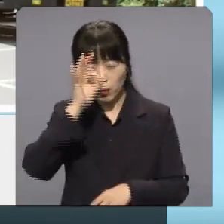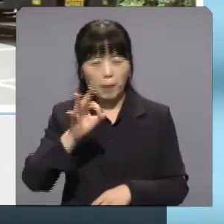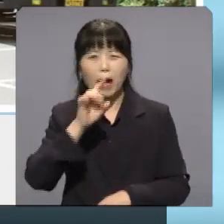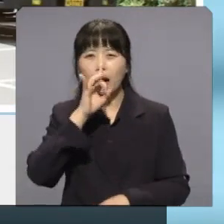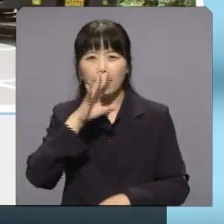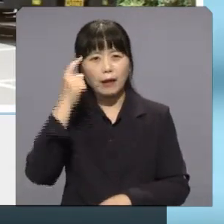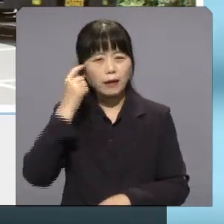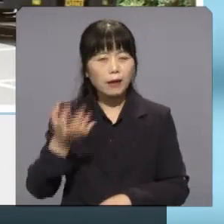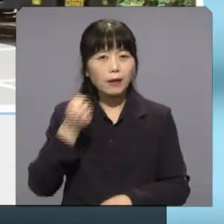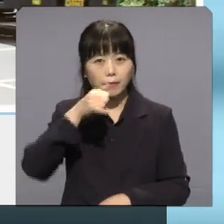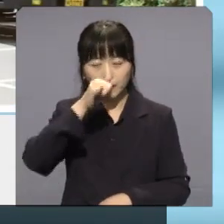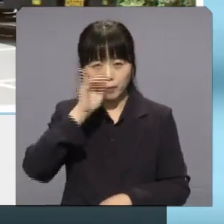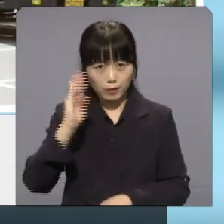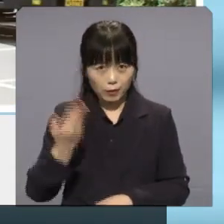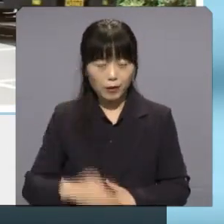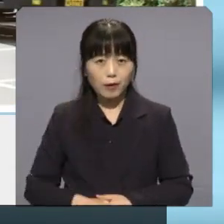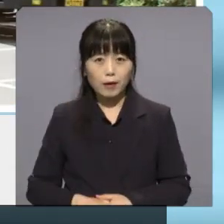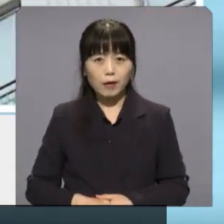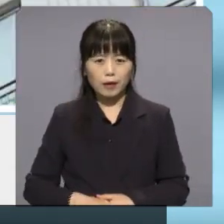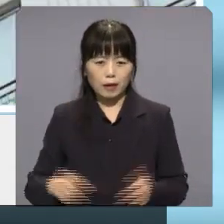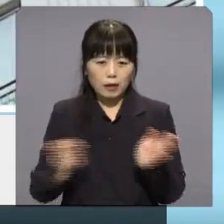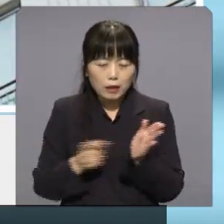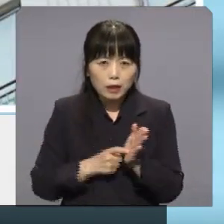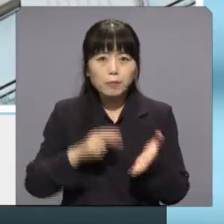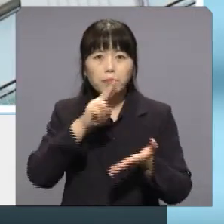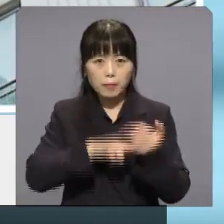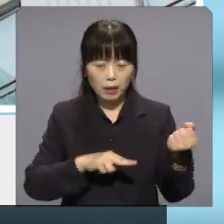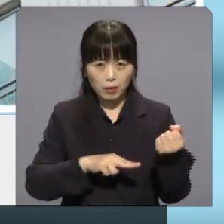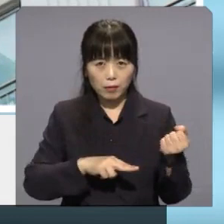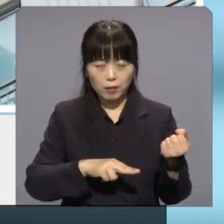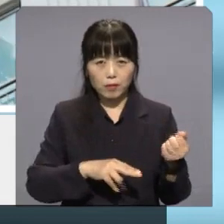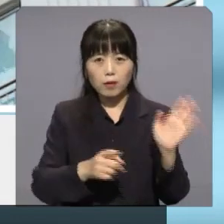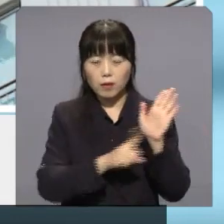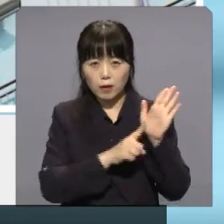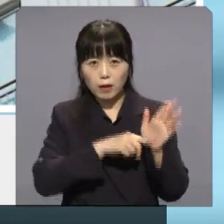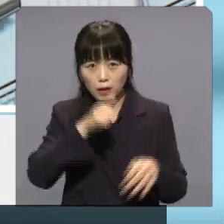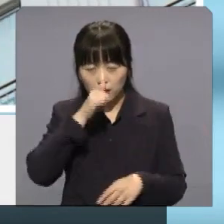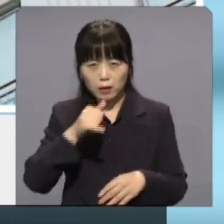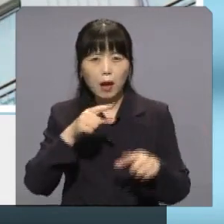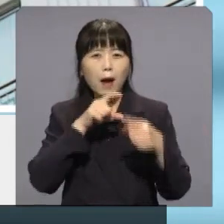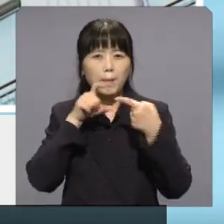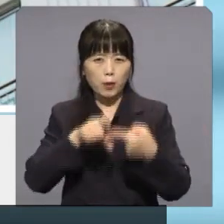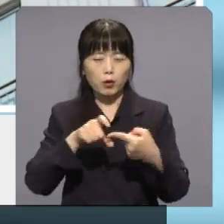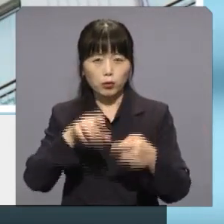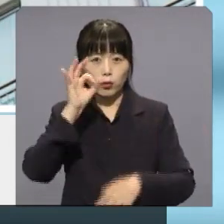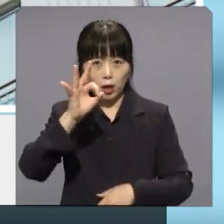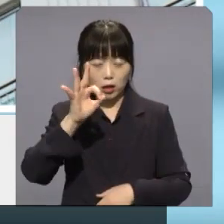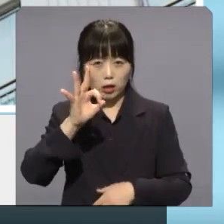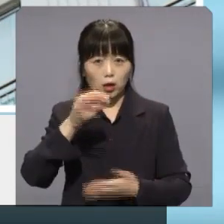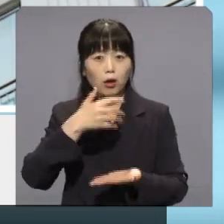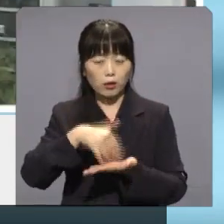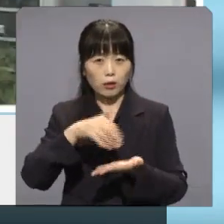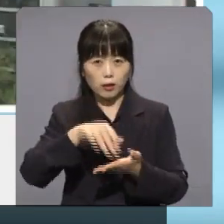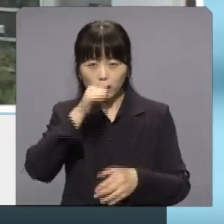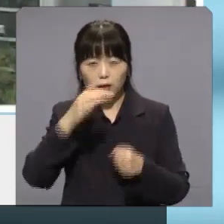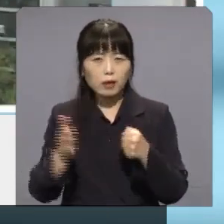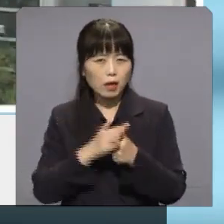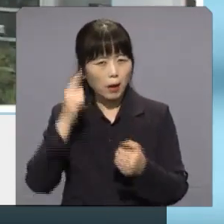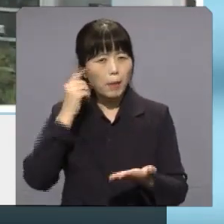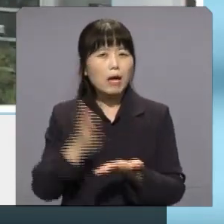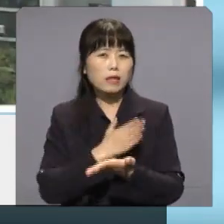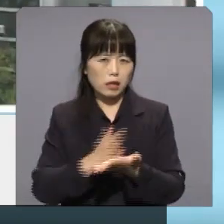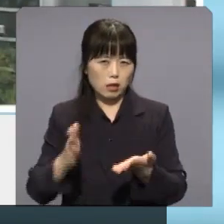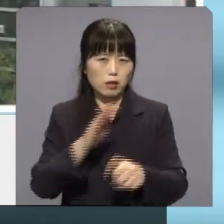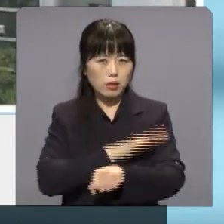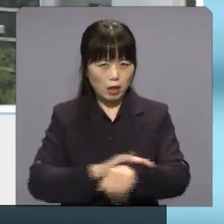된다 왜냐면 은 극 매물로 나온 거 가지고 지금 평균가격 이제 매겨지고 있는 상황이기 때문에 굉장히 판단을 잘 하셔야